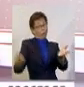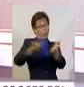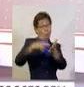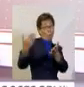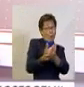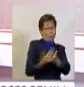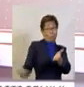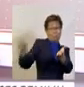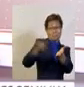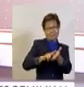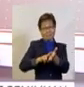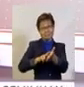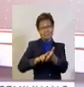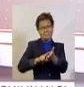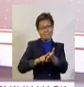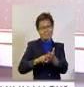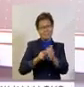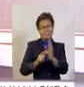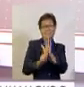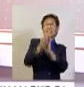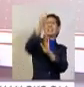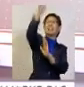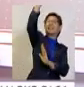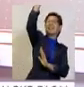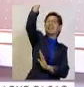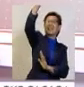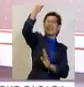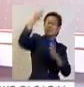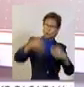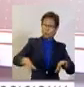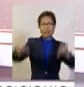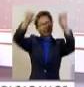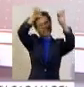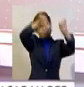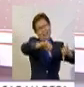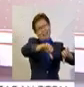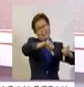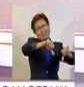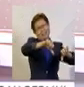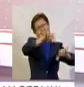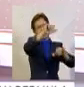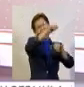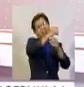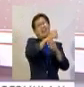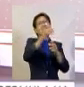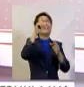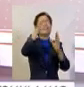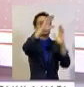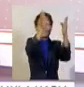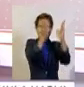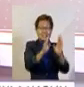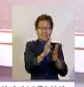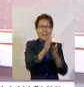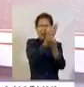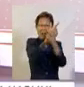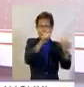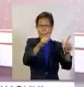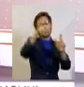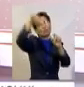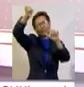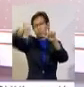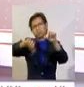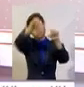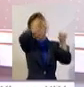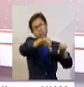terbaru yang dicatatkan, rekod ketinggiannya sudah berjaya ditumpaskan. Oh, ini maklumat terbaru juga. Aha. Yang saya kira bukan